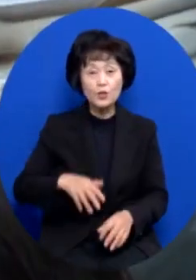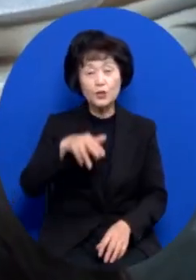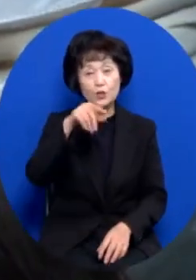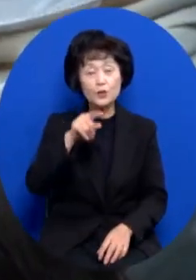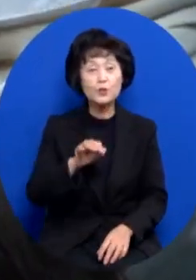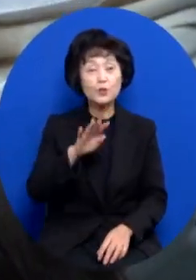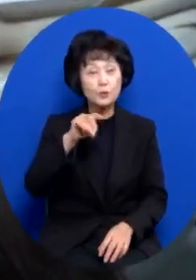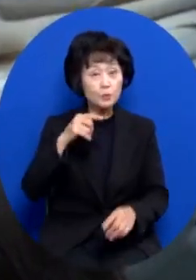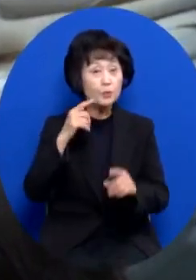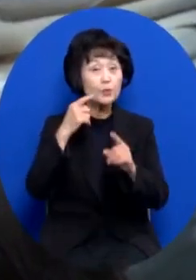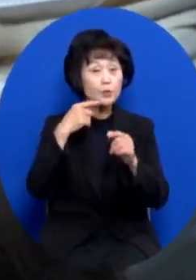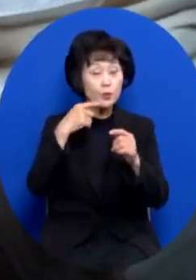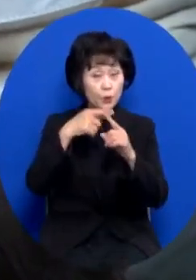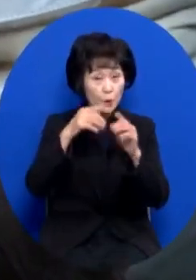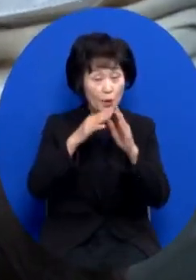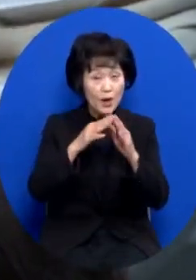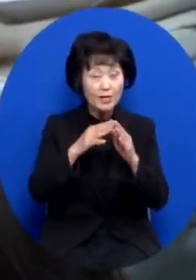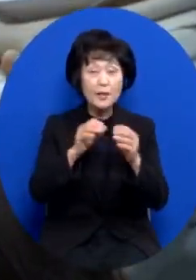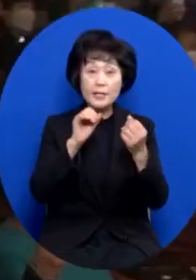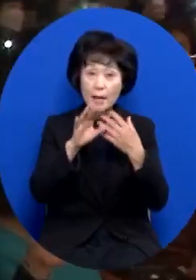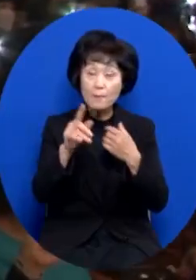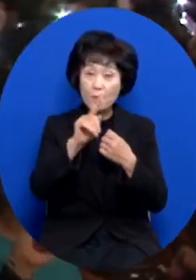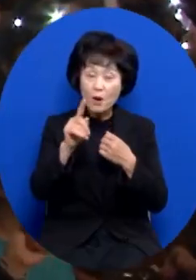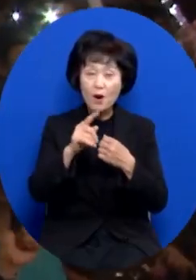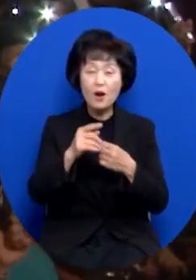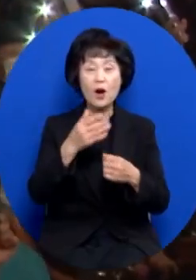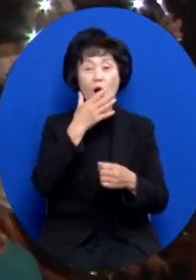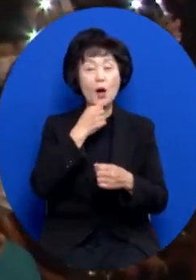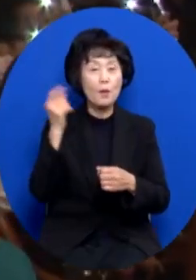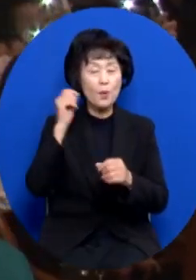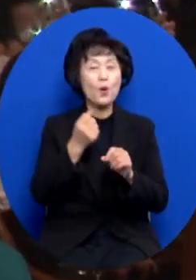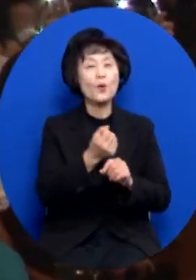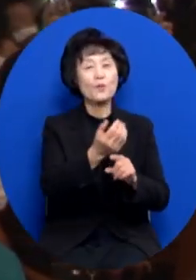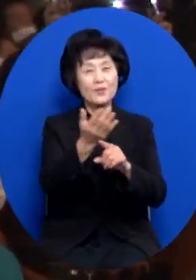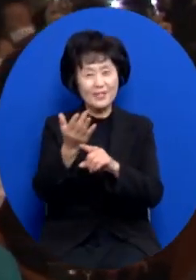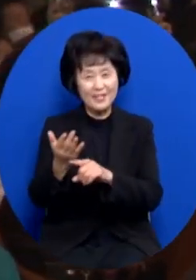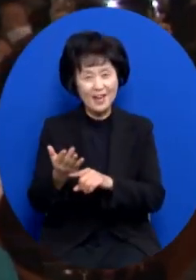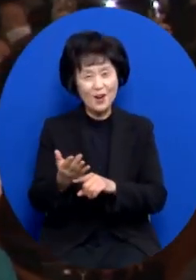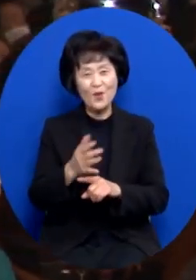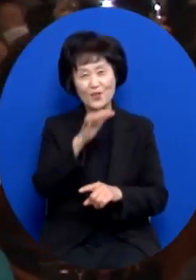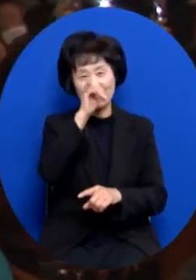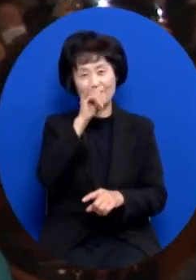해답을 복음 전파에서 찾고 있습니다. CTS 뉴스 손희연입니다.